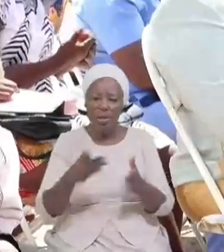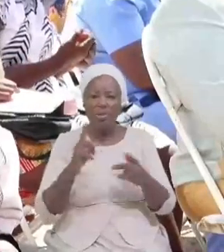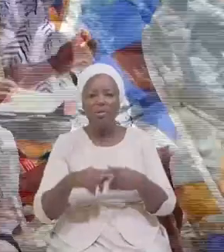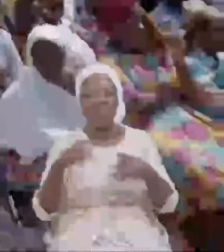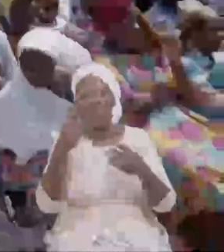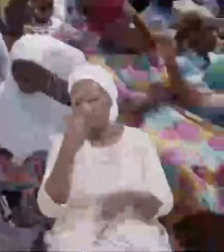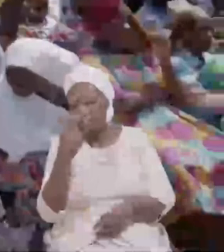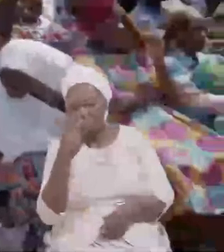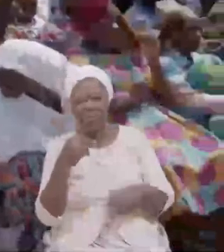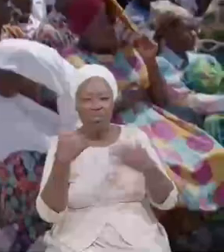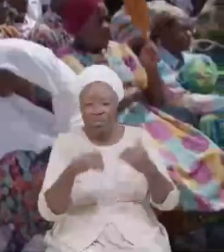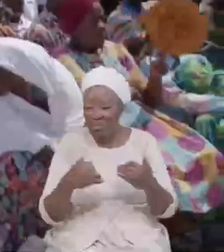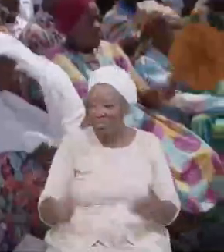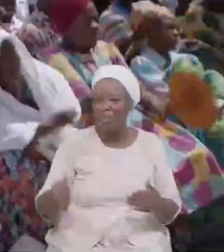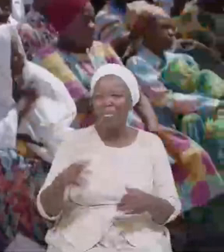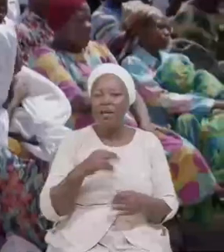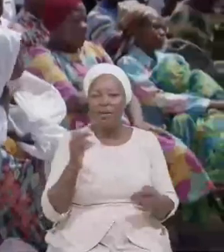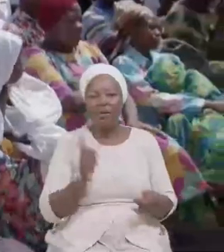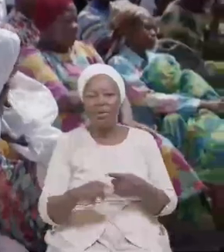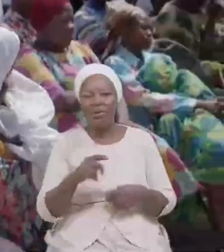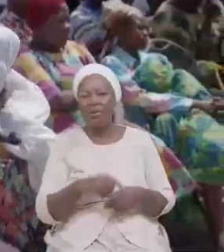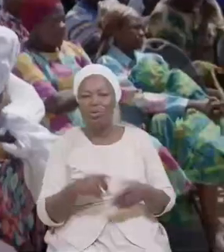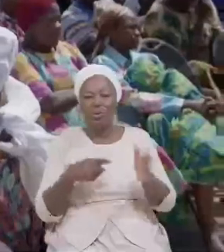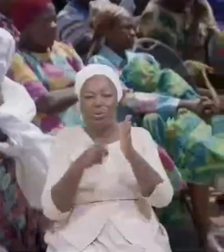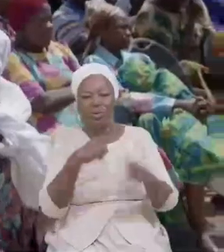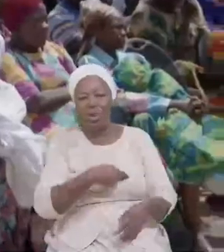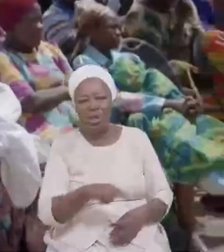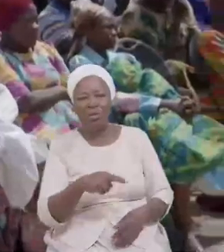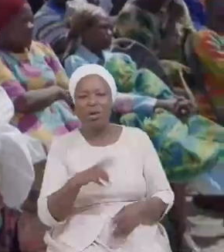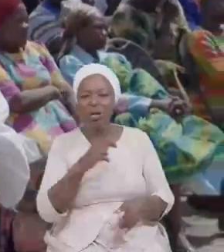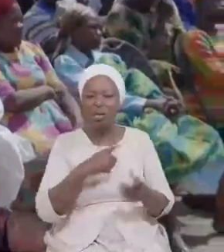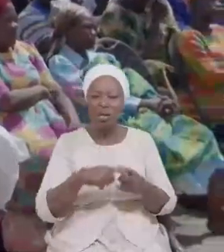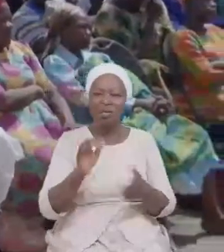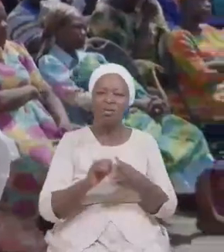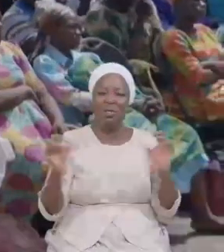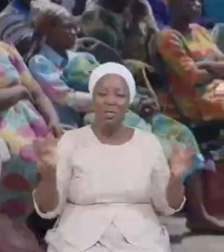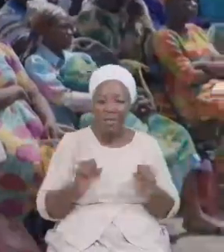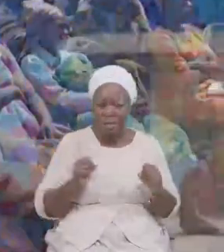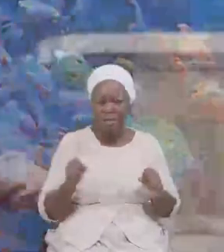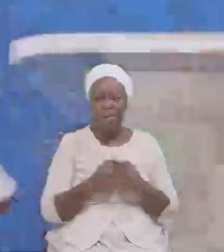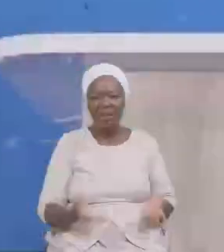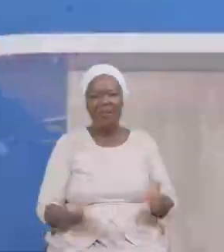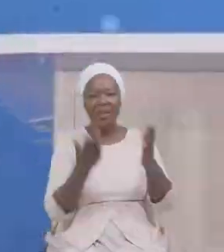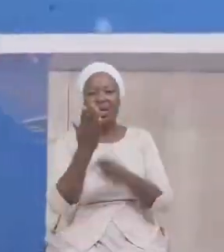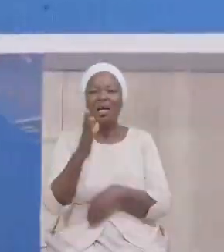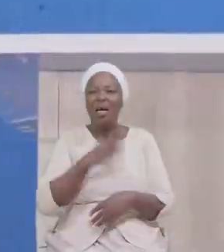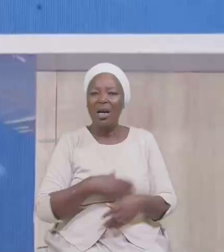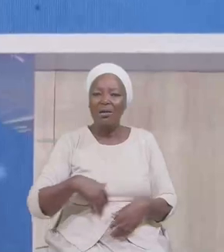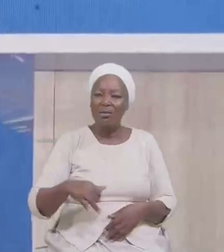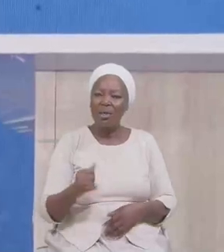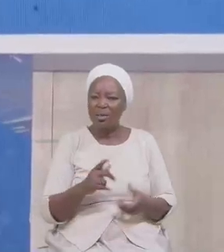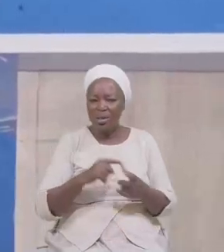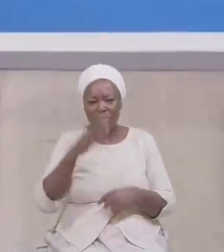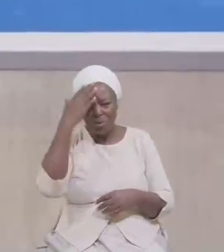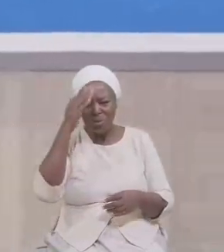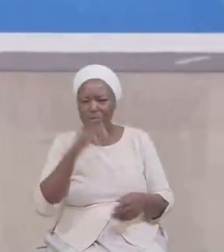Pourquoi tu ne sois pas là pour jouer au jeu de la religion, pour lever la main seulement. Pendant, nous ne savons pas quand